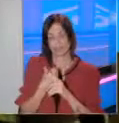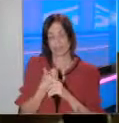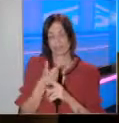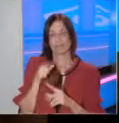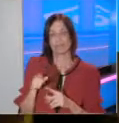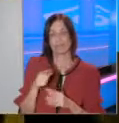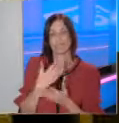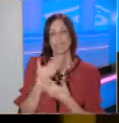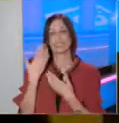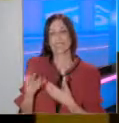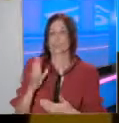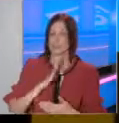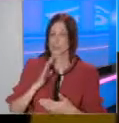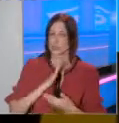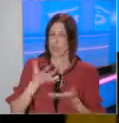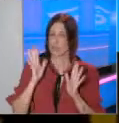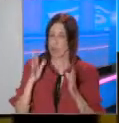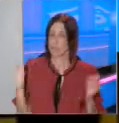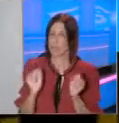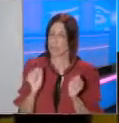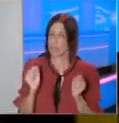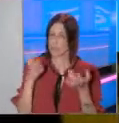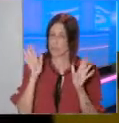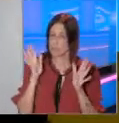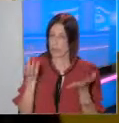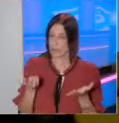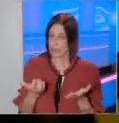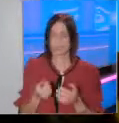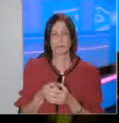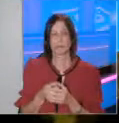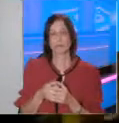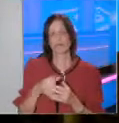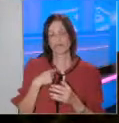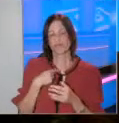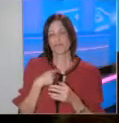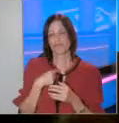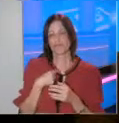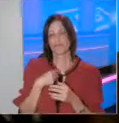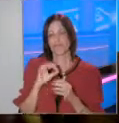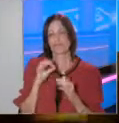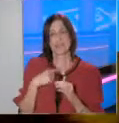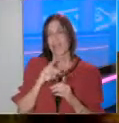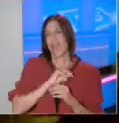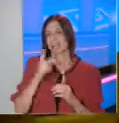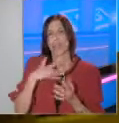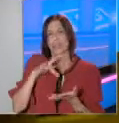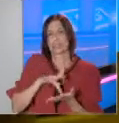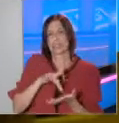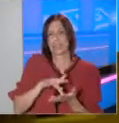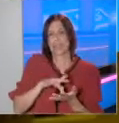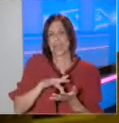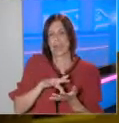צד מסוכן מאוד, מפחיד מאוד, ואני עד כדי כך, אני אף פעם לא נמצא בקטע